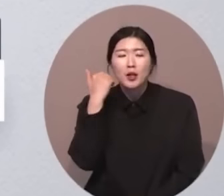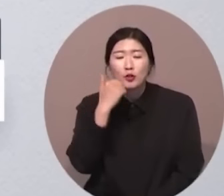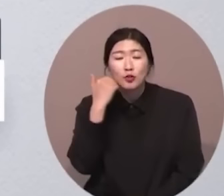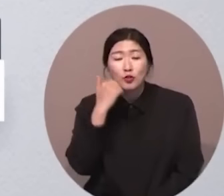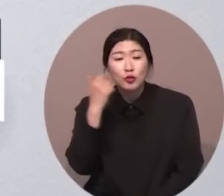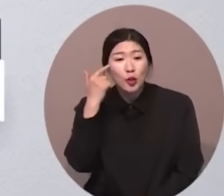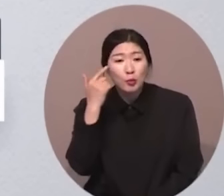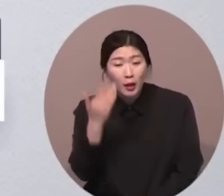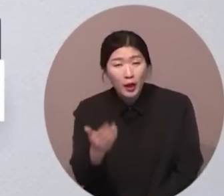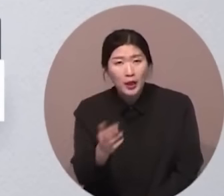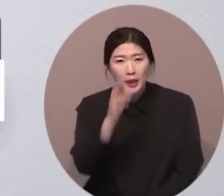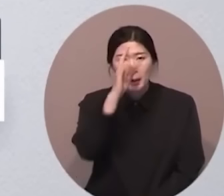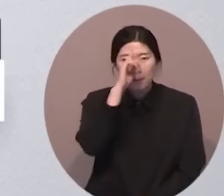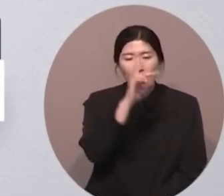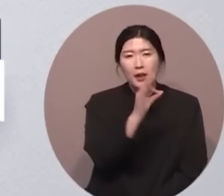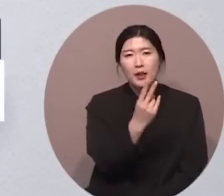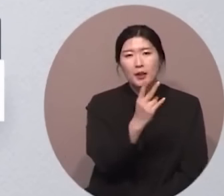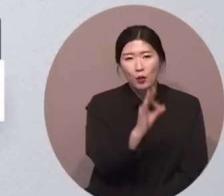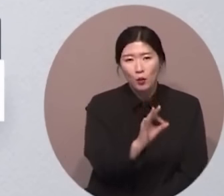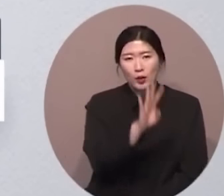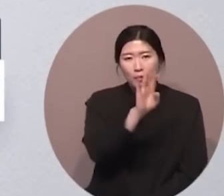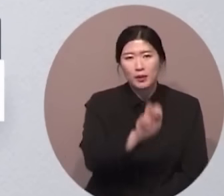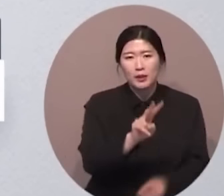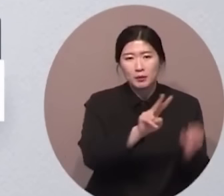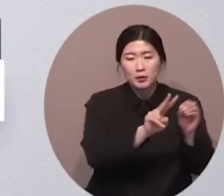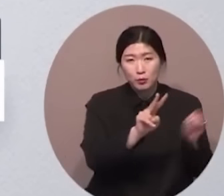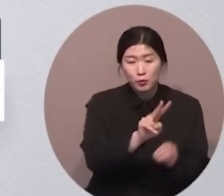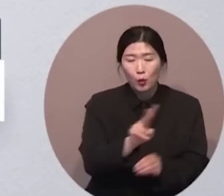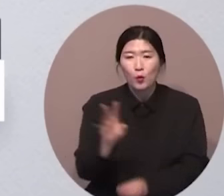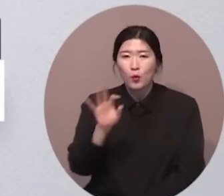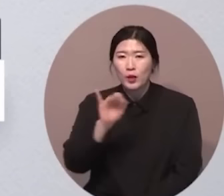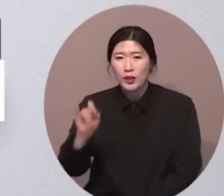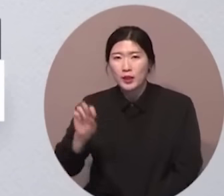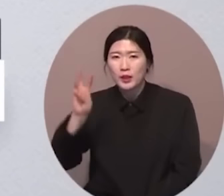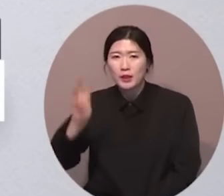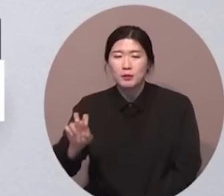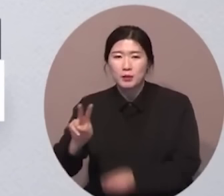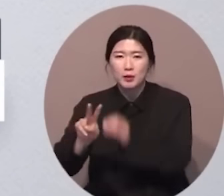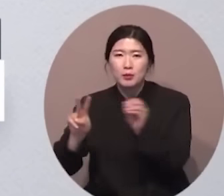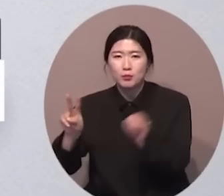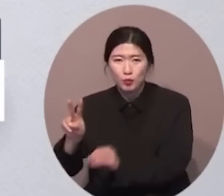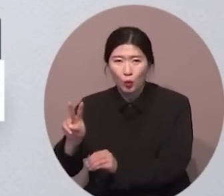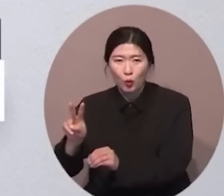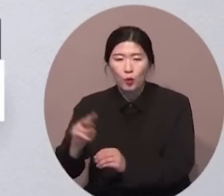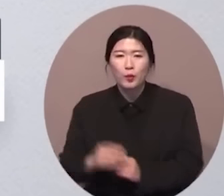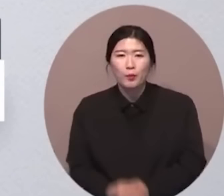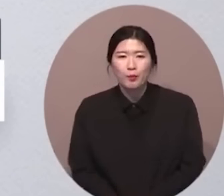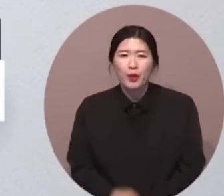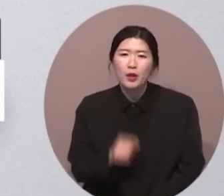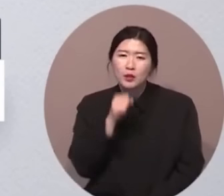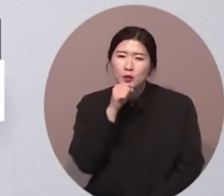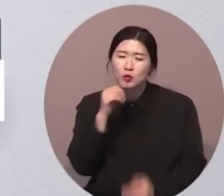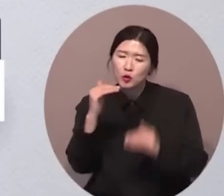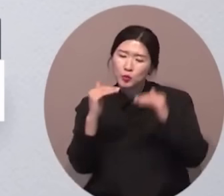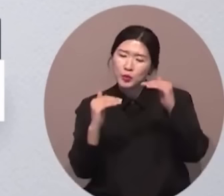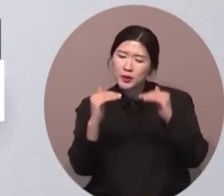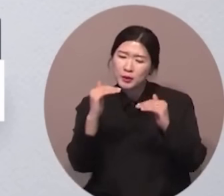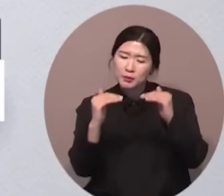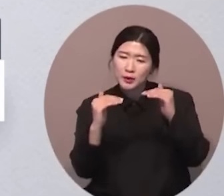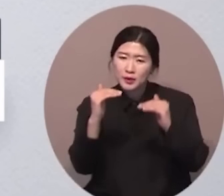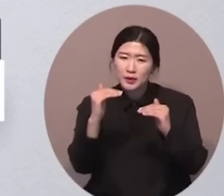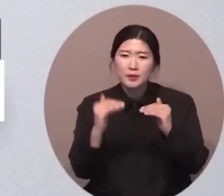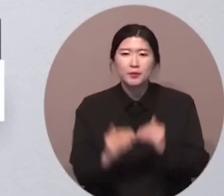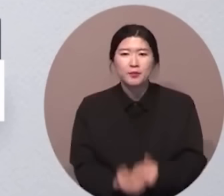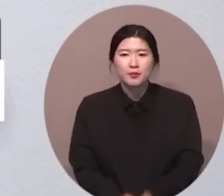높다고 생각하느냐는 질문에도 10% 포인트 차로 박후보가 앞섰는데 적극 투표 층에서는 격차가 5차